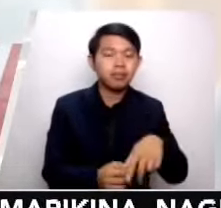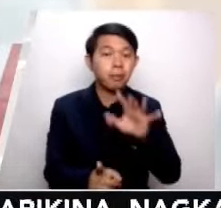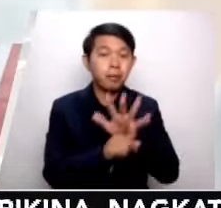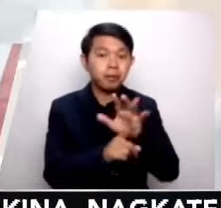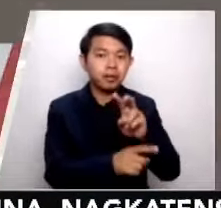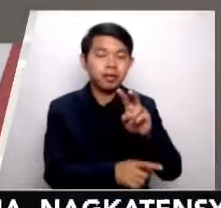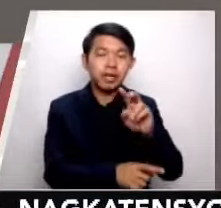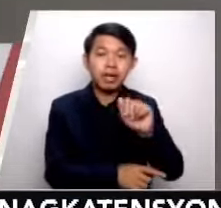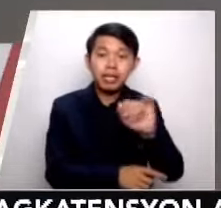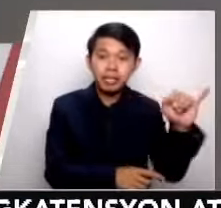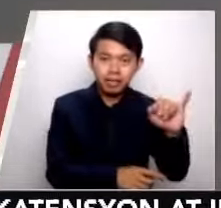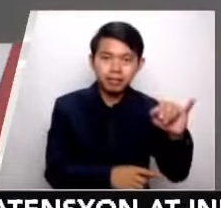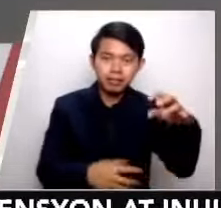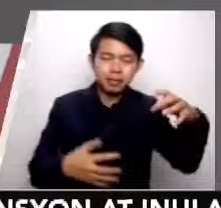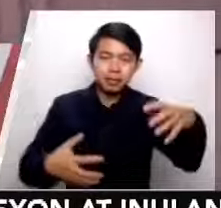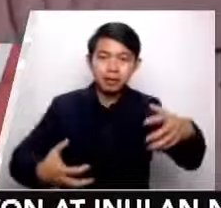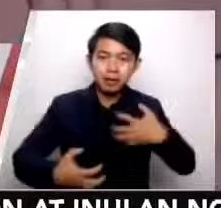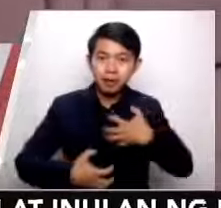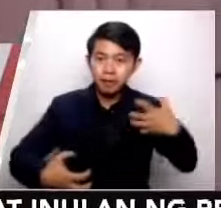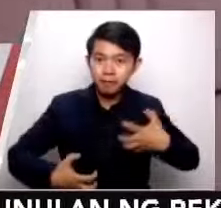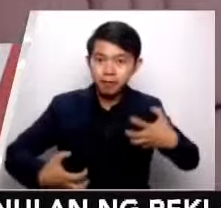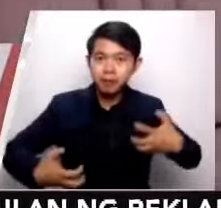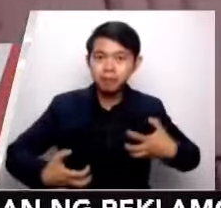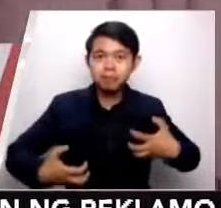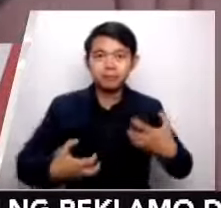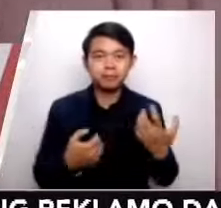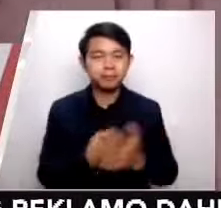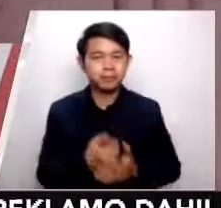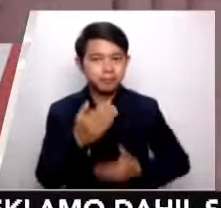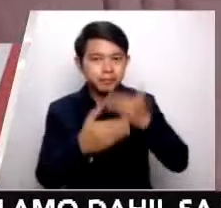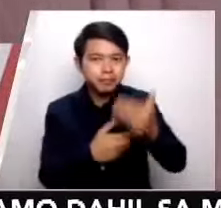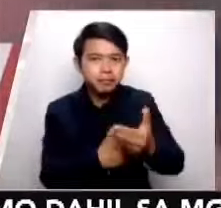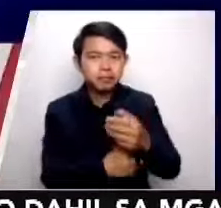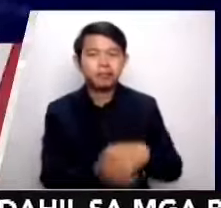monkey. Si Paris Hilton, nag-ala Britney Spears.